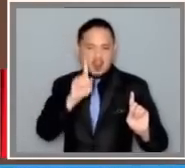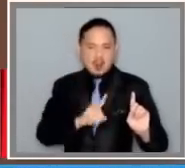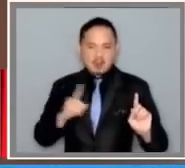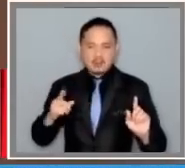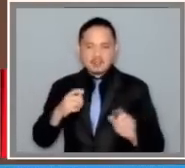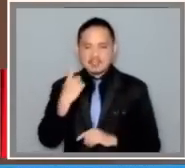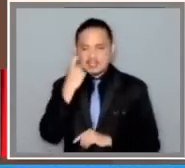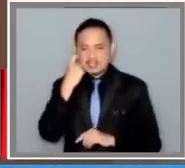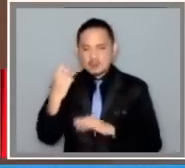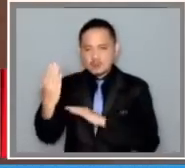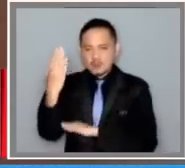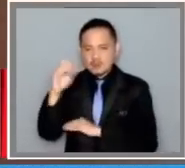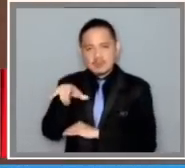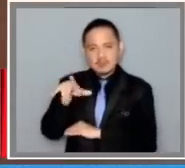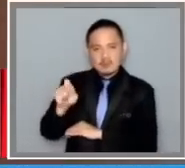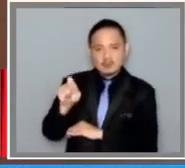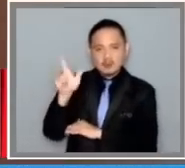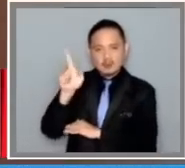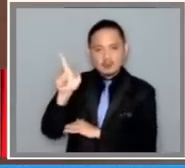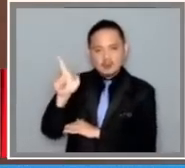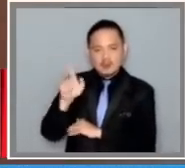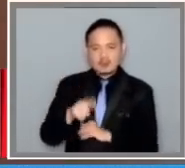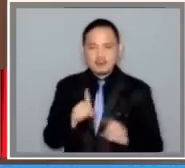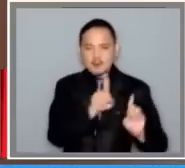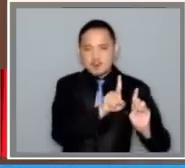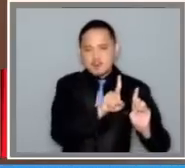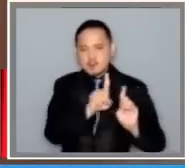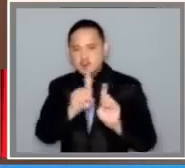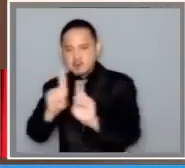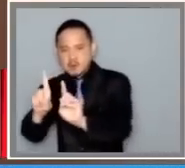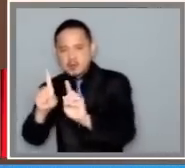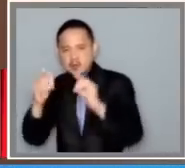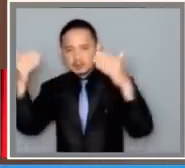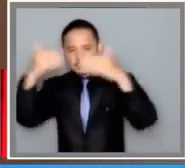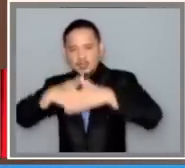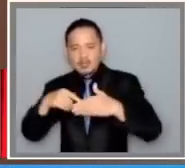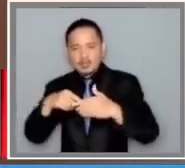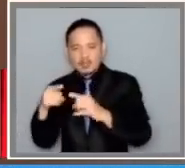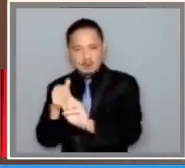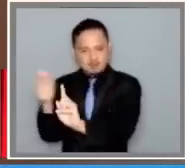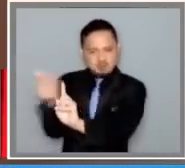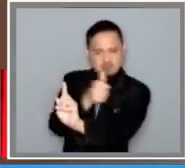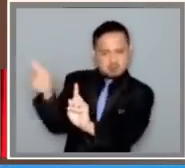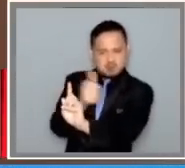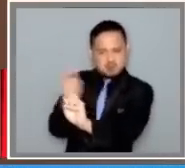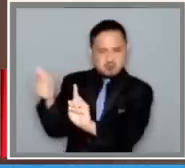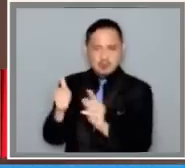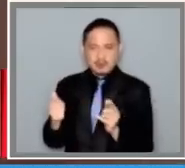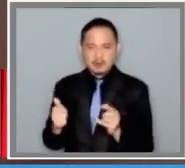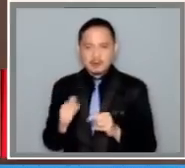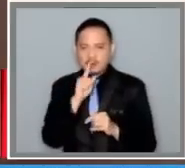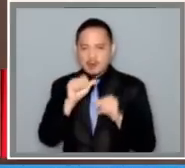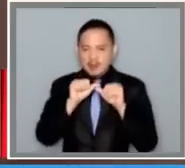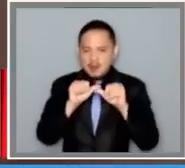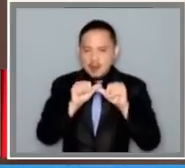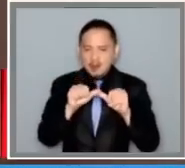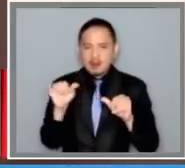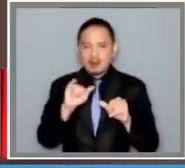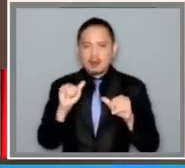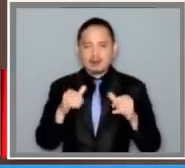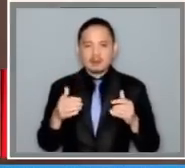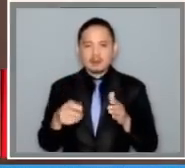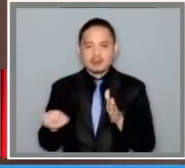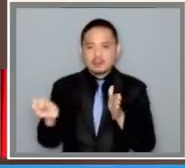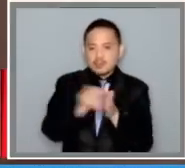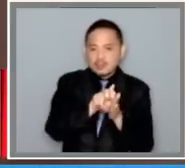September 21. Dinala raw siya sa madilim na lugar at binugbog. Hindi pa doon natapos. Isinakay siya sa patrol